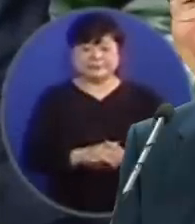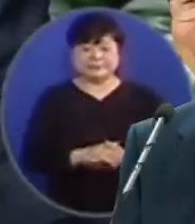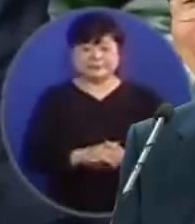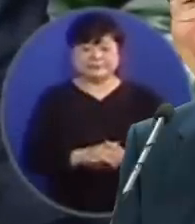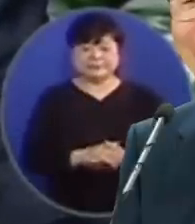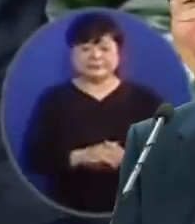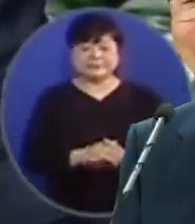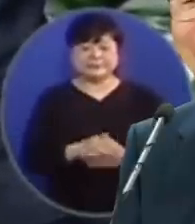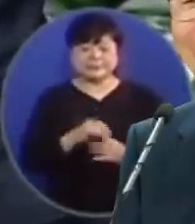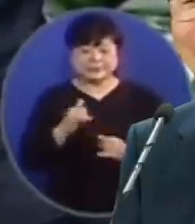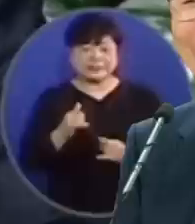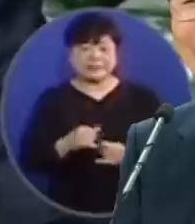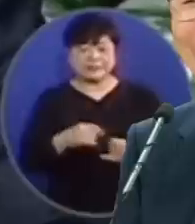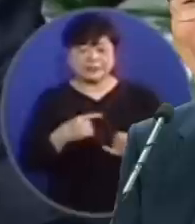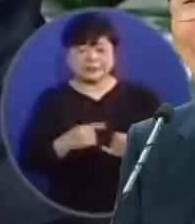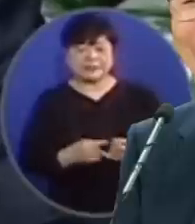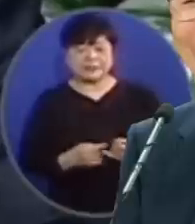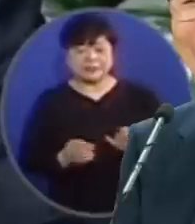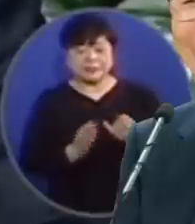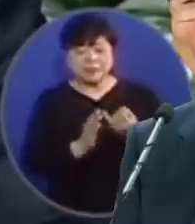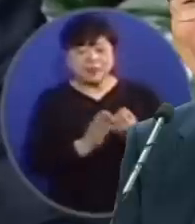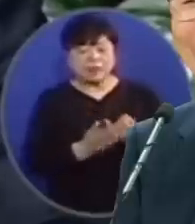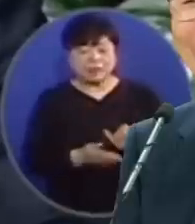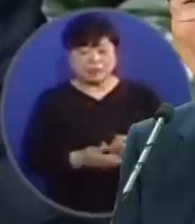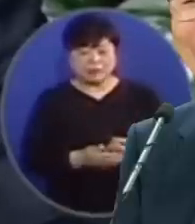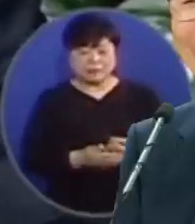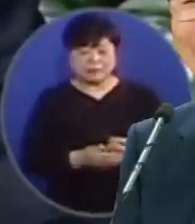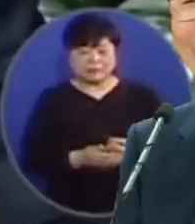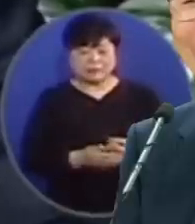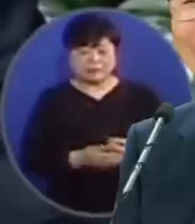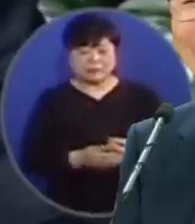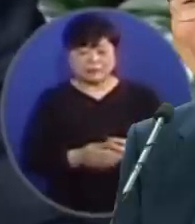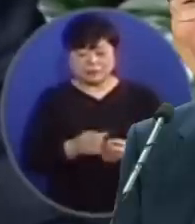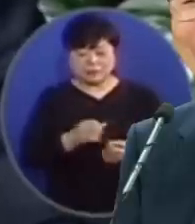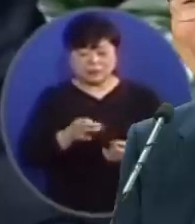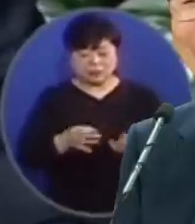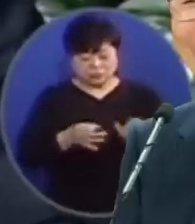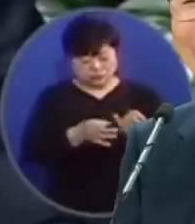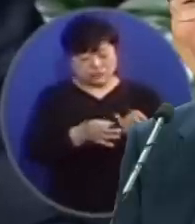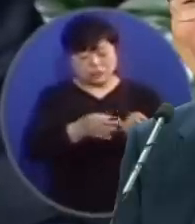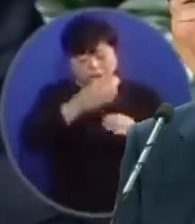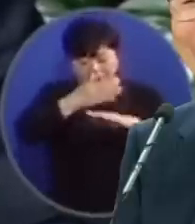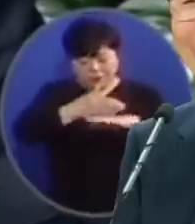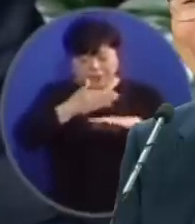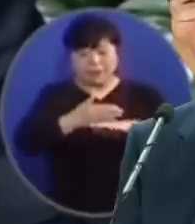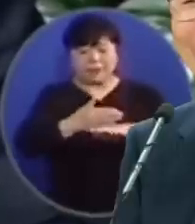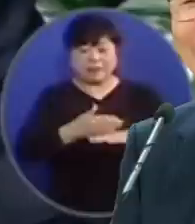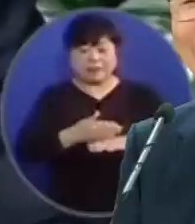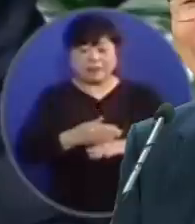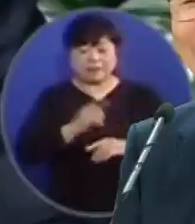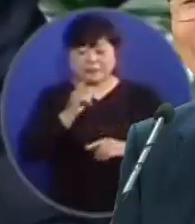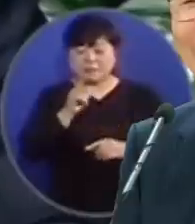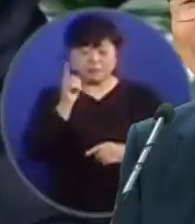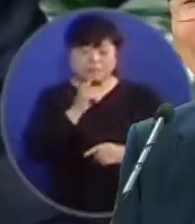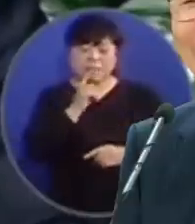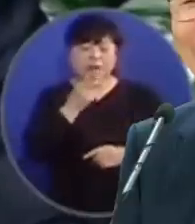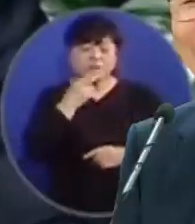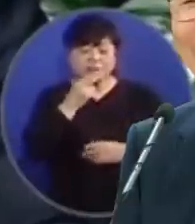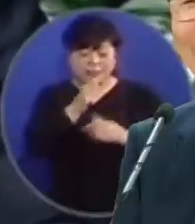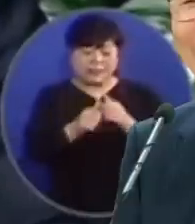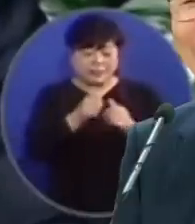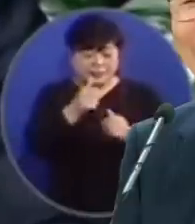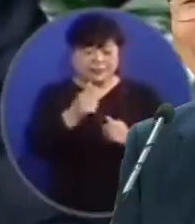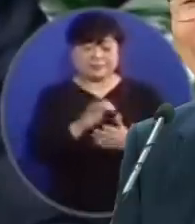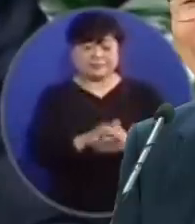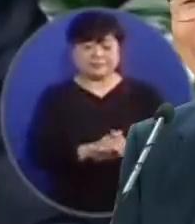놀림감으로 삼아주는 사람이 있다는 것만 해도 감사하지 않습니까? 부정적인 말은 안 해요. 나는 감사한 것밖에 없어요. 나는 하나님